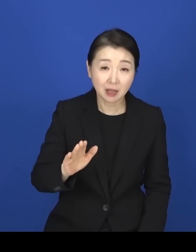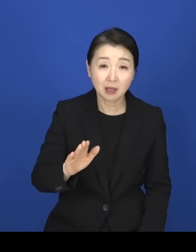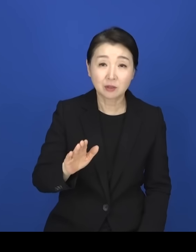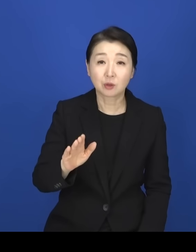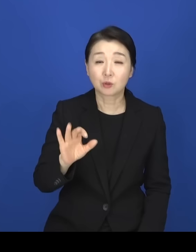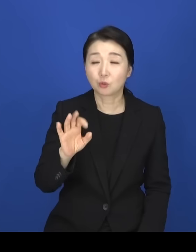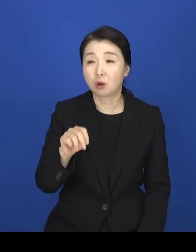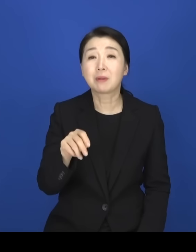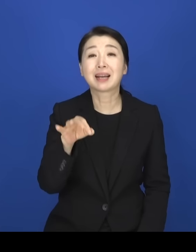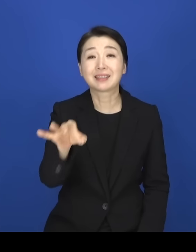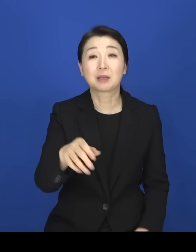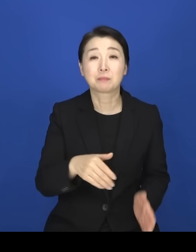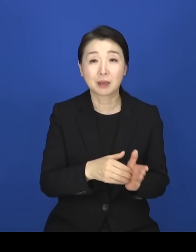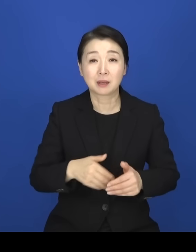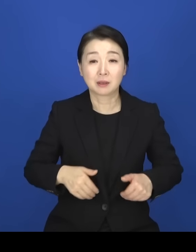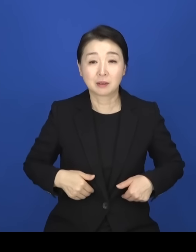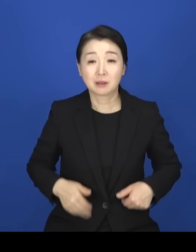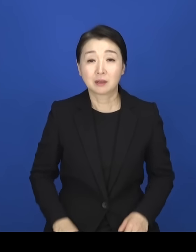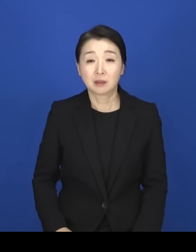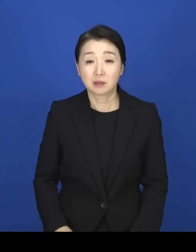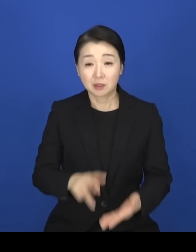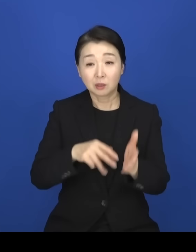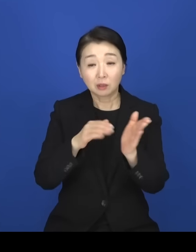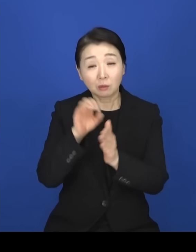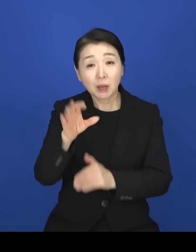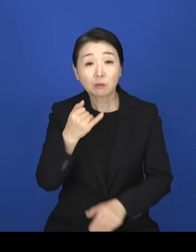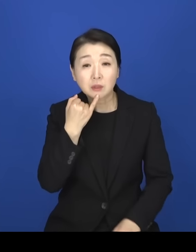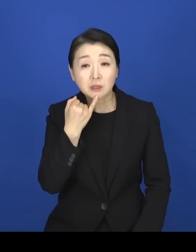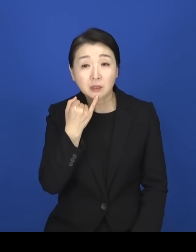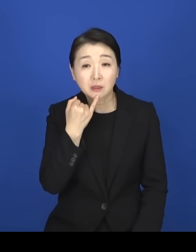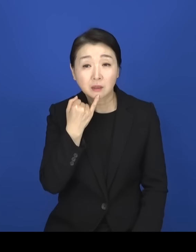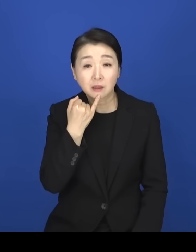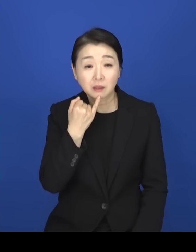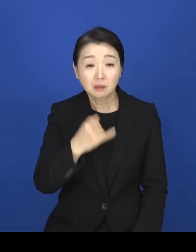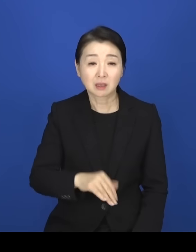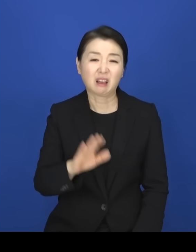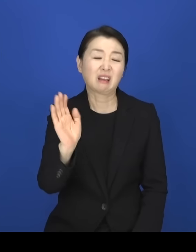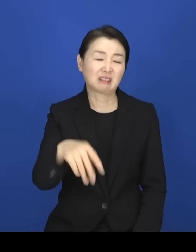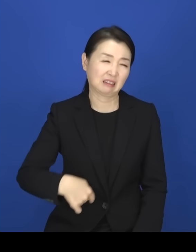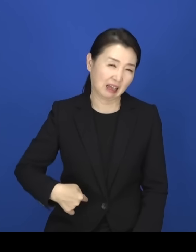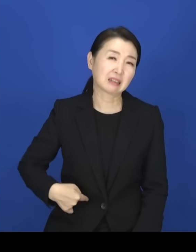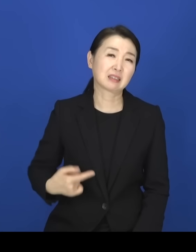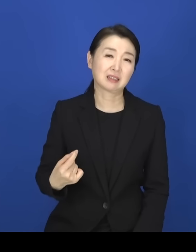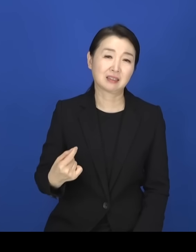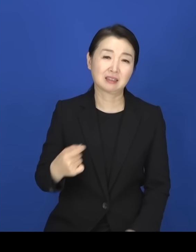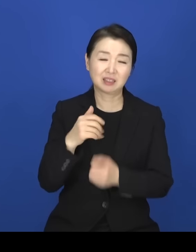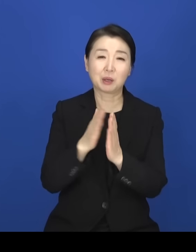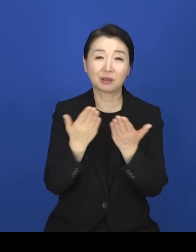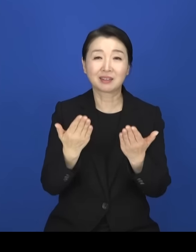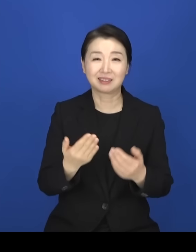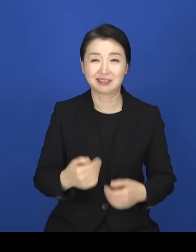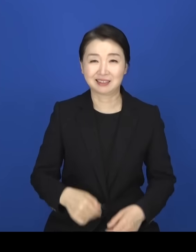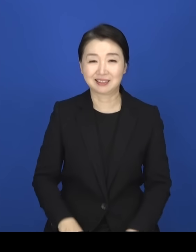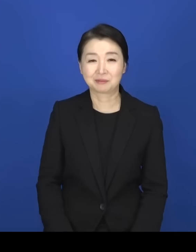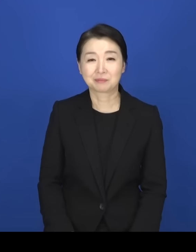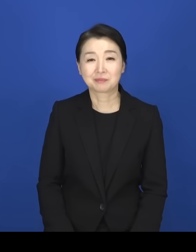몇만 원을 내야 됩니다. 아, 그래요? 아니, 네. 읽었다고 그래도 되잖아요. 네? 읽었다고 읽었다고 아, 그래도 양 아, 성경인데 아, 거짓말. 여태까지